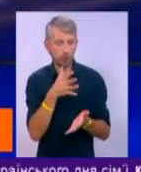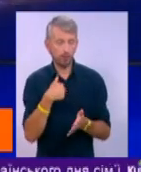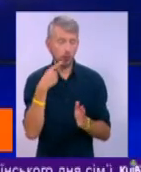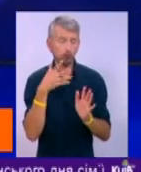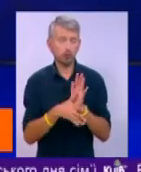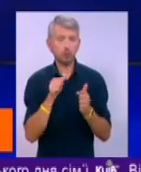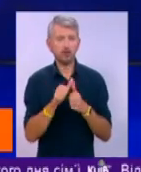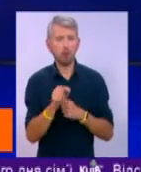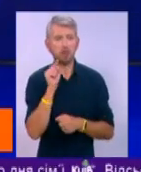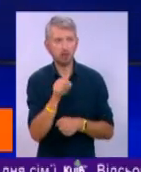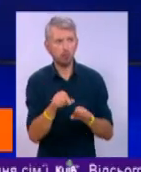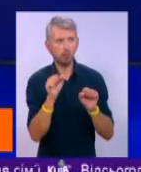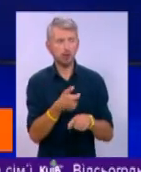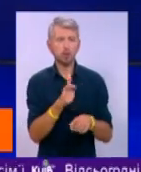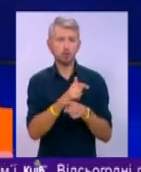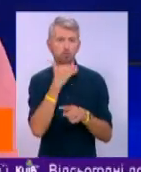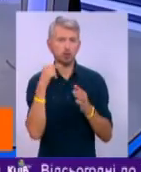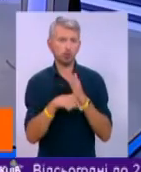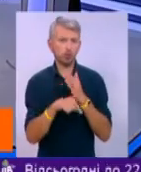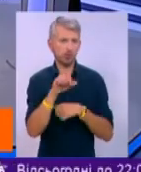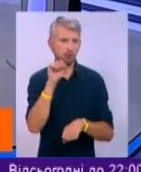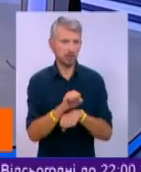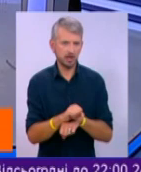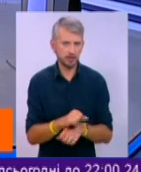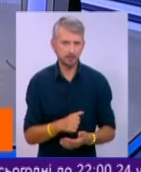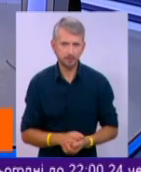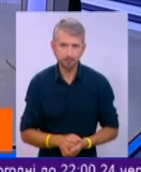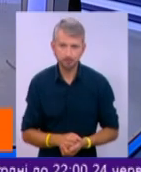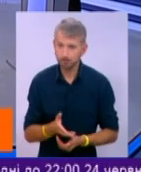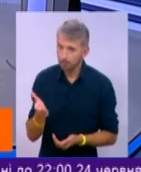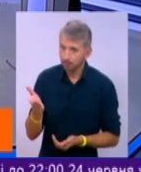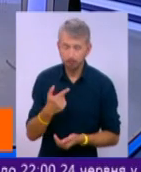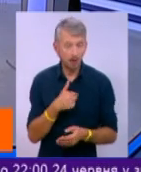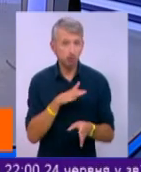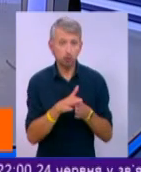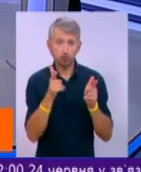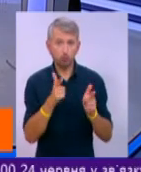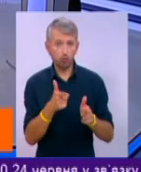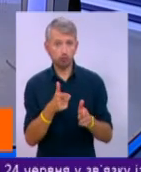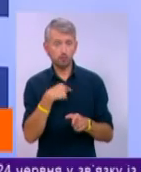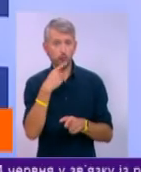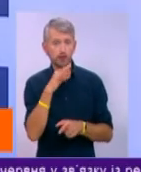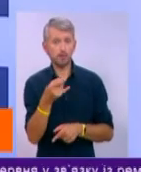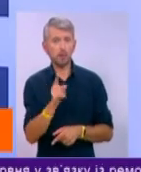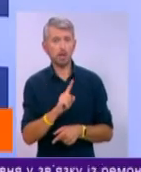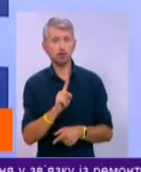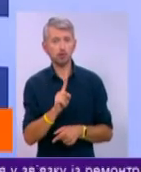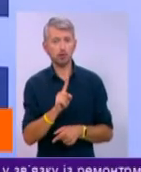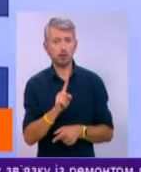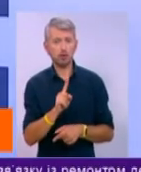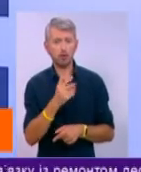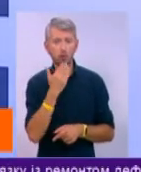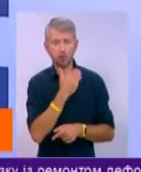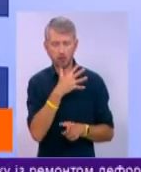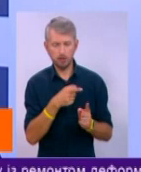розумів, що саме там можна дуже багато корупції припинити. Пане Ігор. Ну, я абсолютно погоджуюся. Мова йде про те, що от буквально